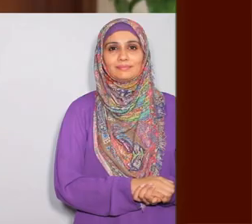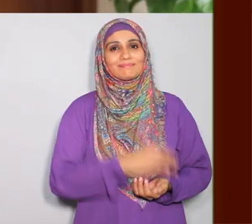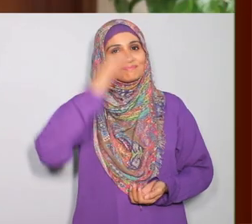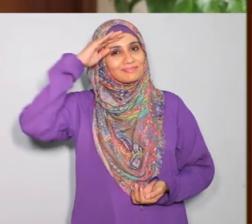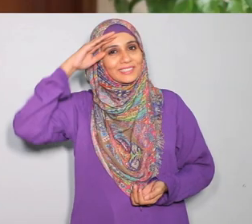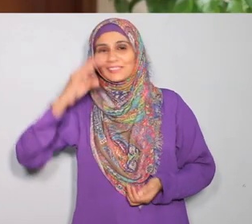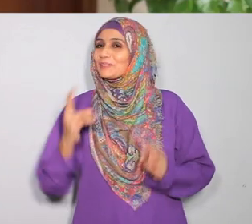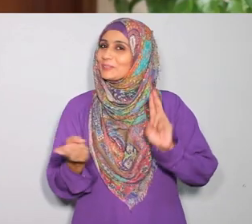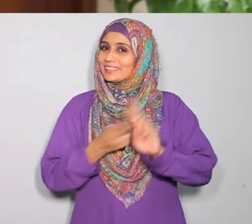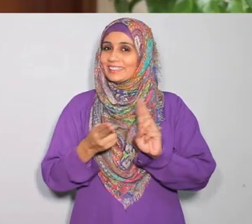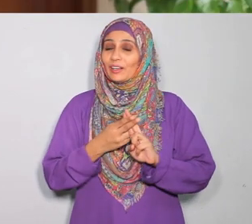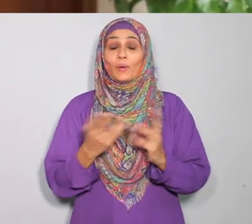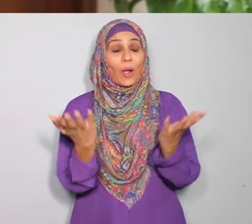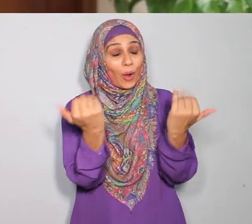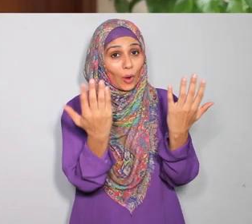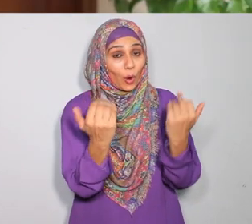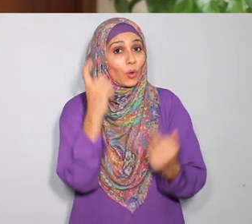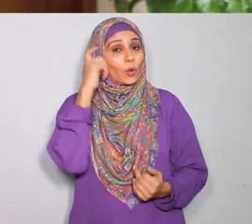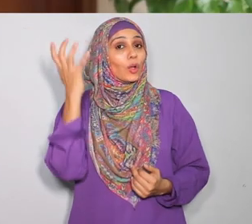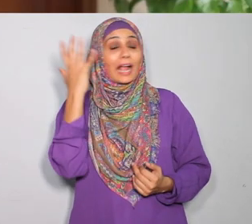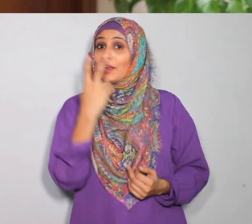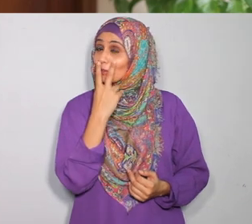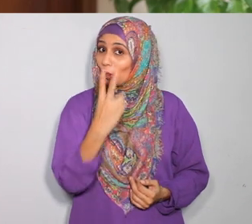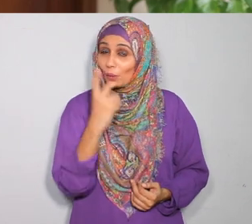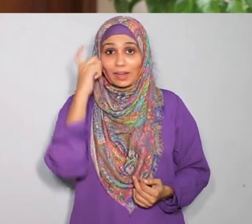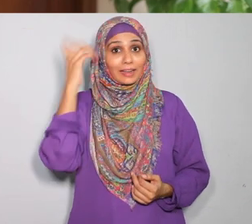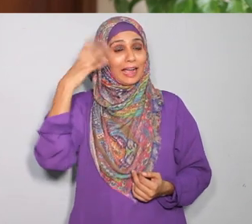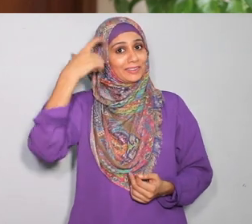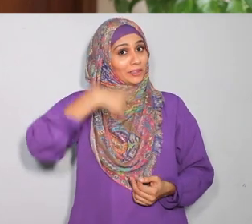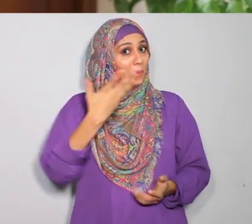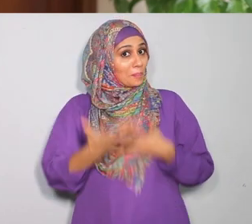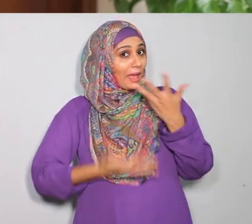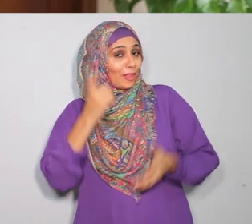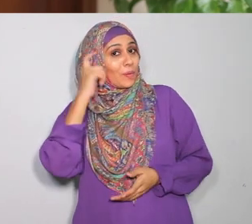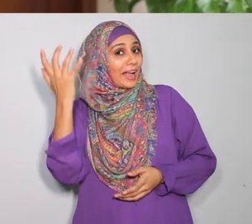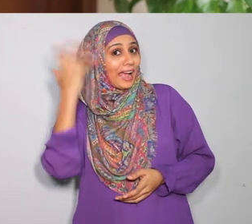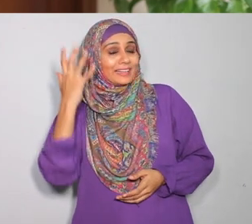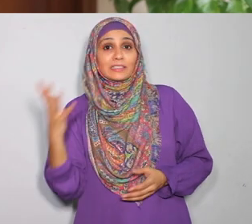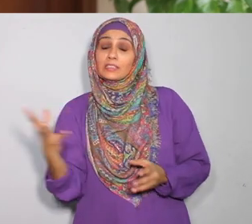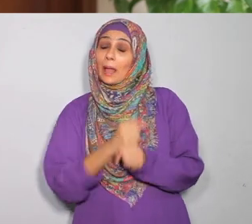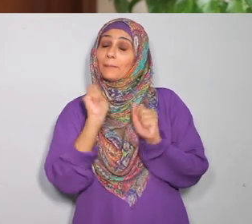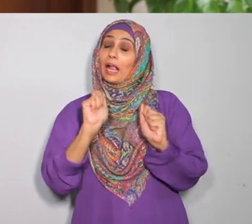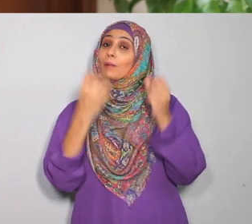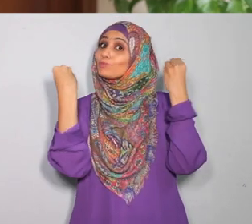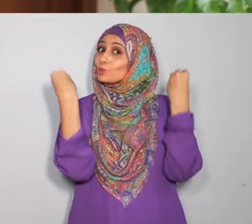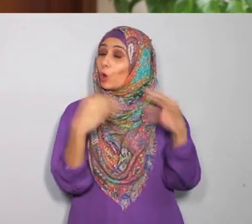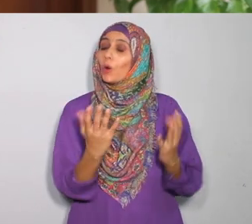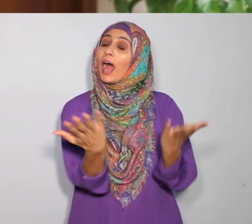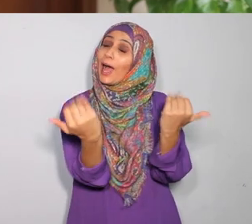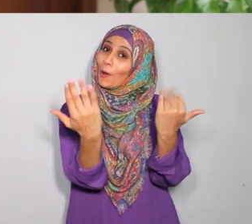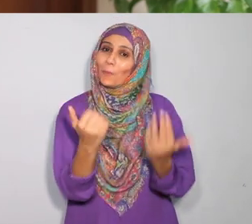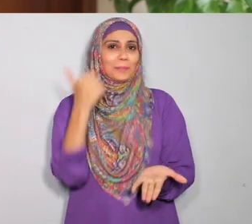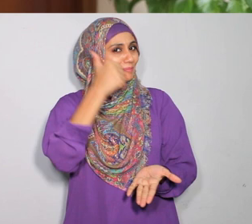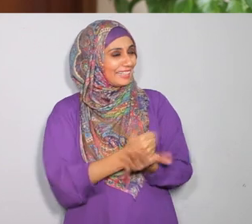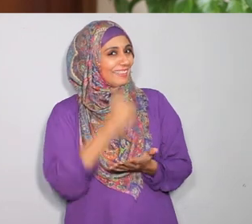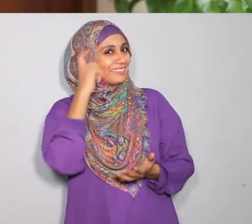और अस्सलाम वालेकुम दोस्तों आगे की कहानी सुनो कहानी आंटी से कहानी सुनो सब काम छोड़ छाड़कर आ जाओ बैठो